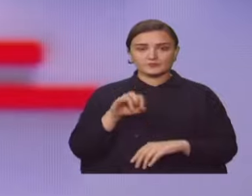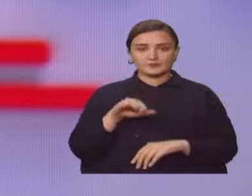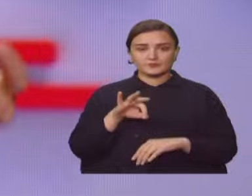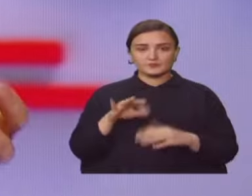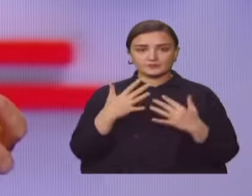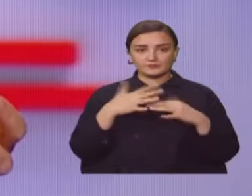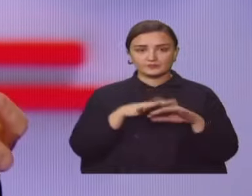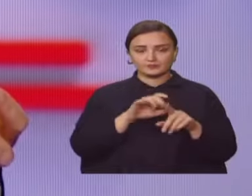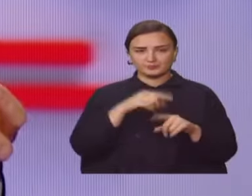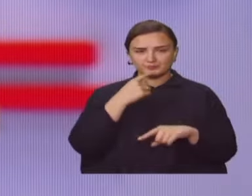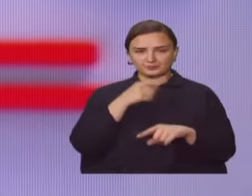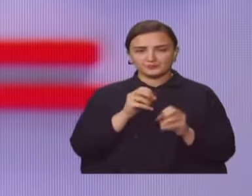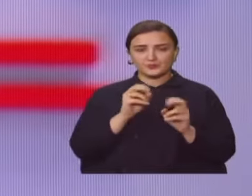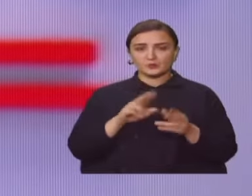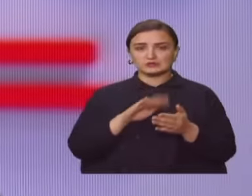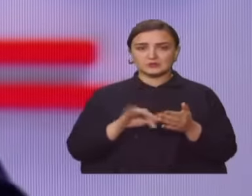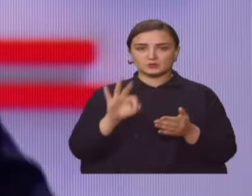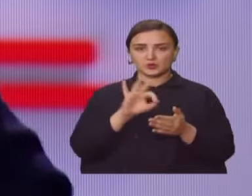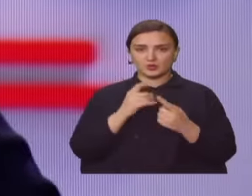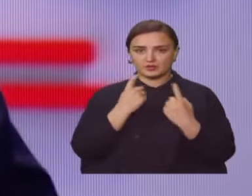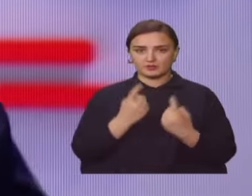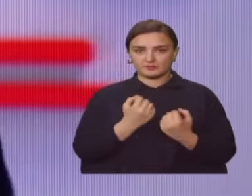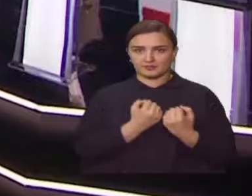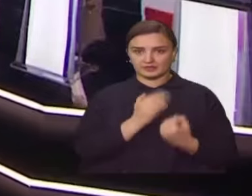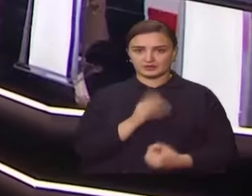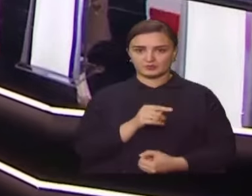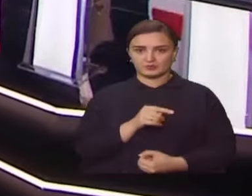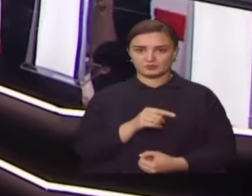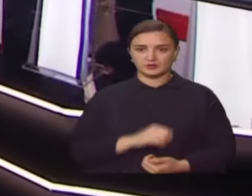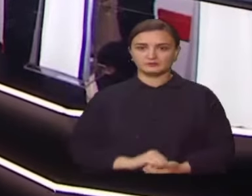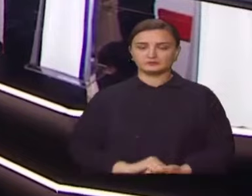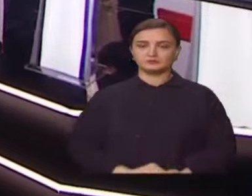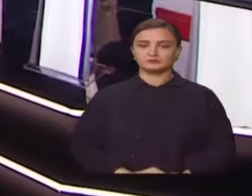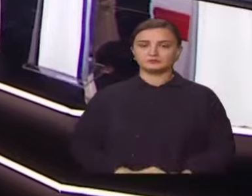ინტეგრაციაზე გესაუბრეთ, რომელიც მხოლოდ უსაფრთხოებაზე იქნებოდა ორიენტირებული.